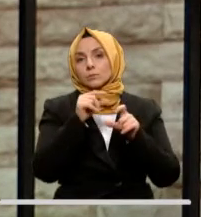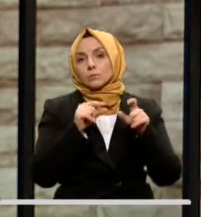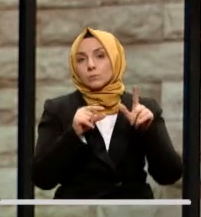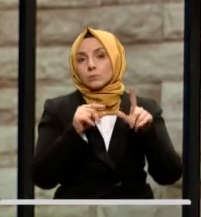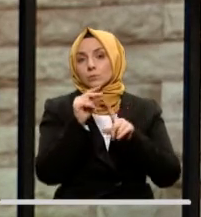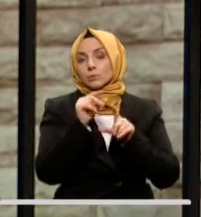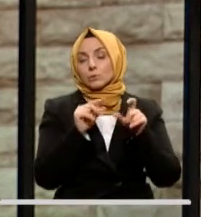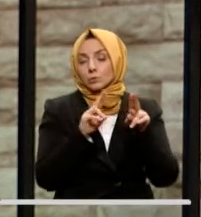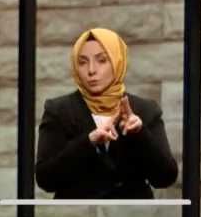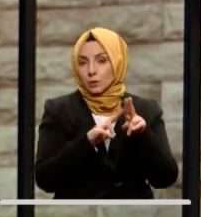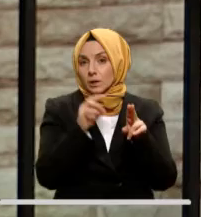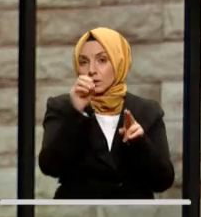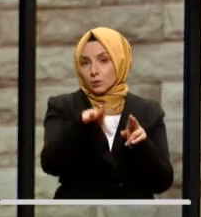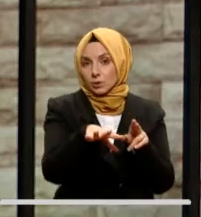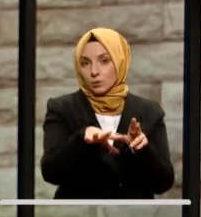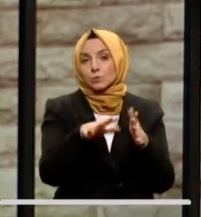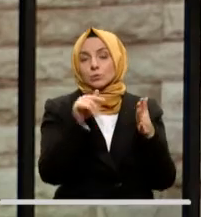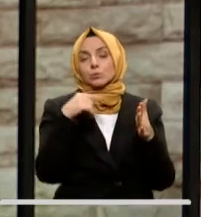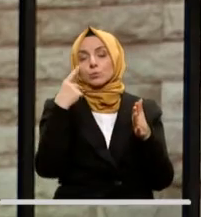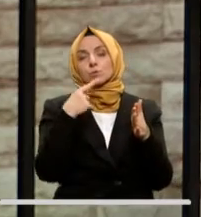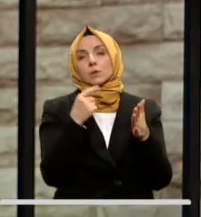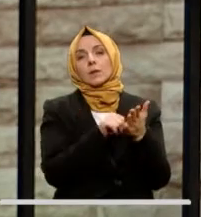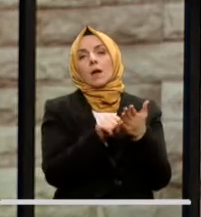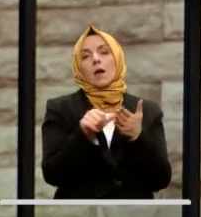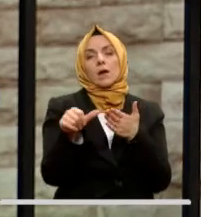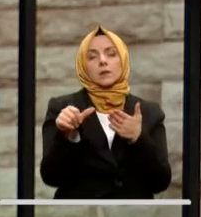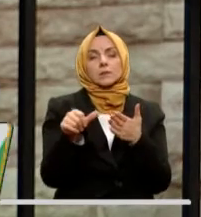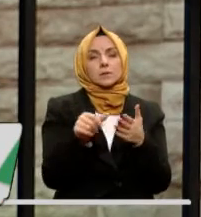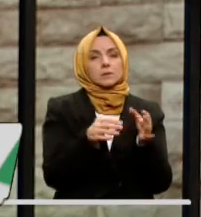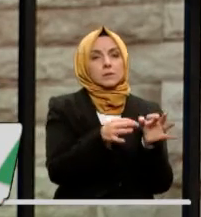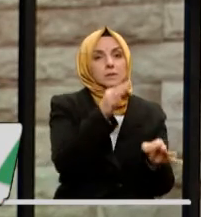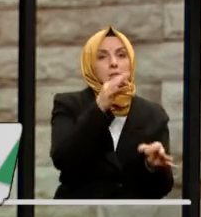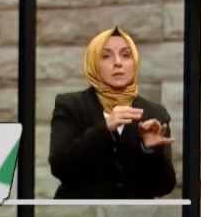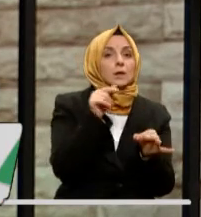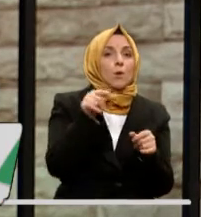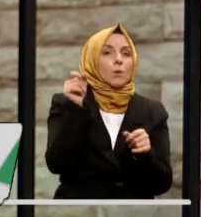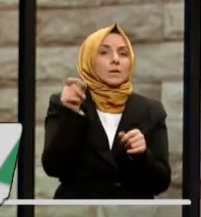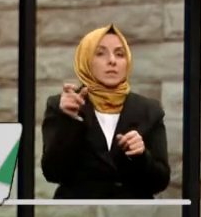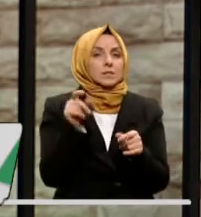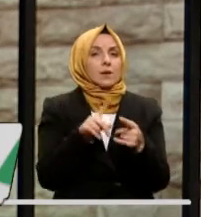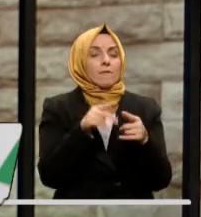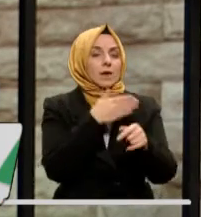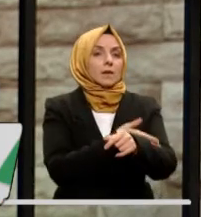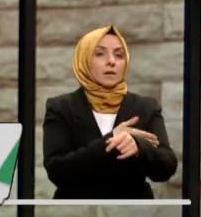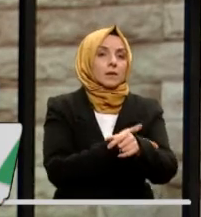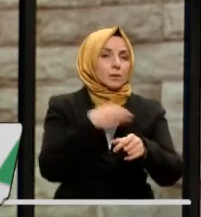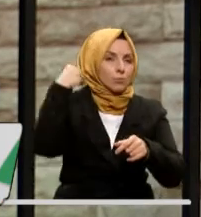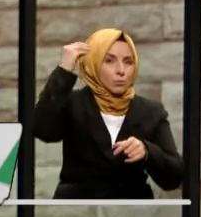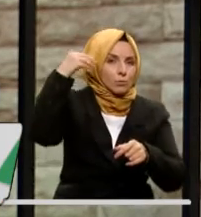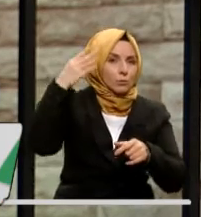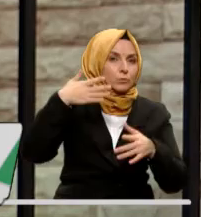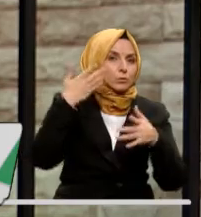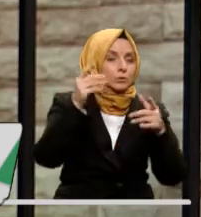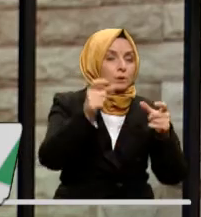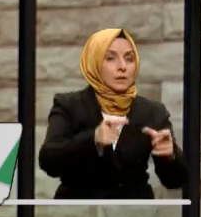dolayısıyla her vatandaşımız ve ilçe müftülüklerinde ki il ve ilçe müftülükleri mizde 3'ün camilerimize Kur'an